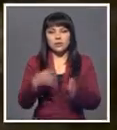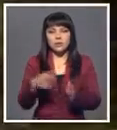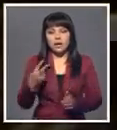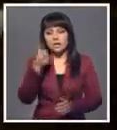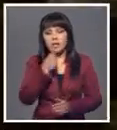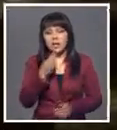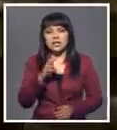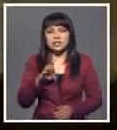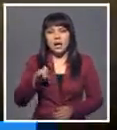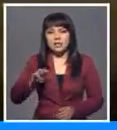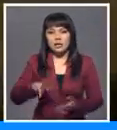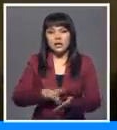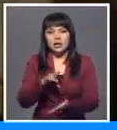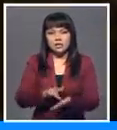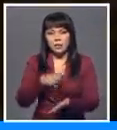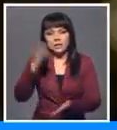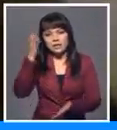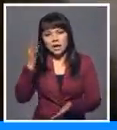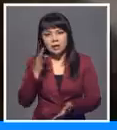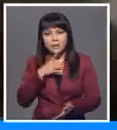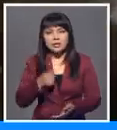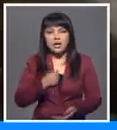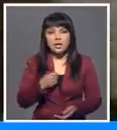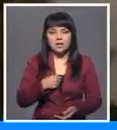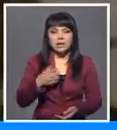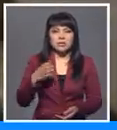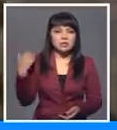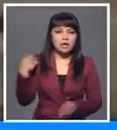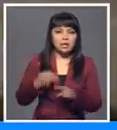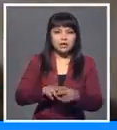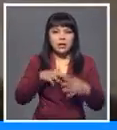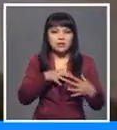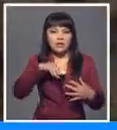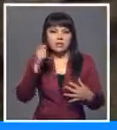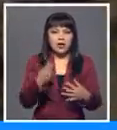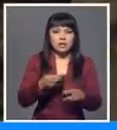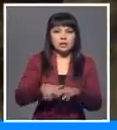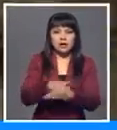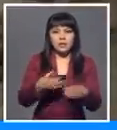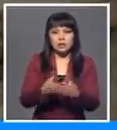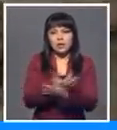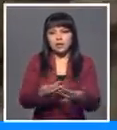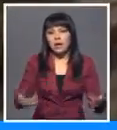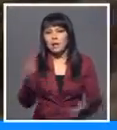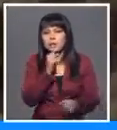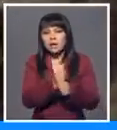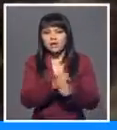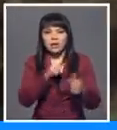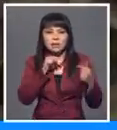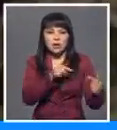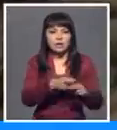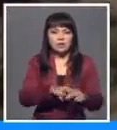1942 жыл Сталинград қаласы. Неміс әскерлері мен совет жауынгерлерінің қанқұйлы майданы. Қару атаулының барлық түрін қолданған